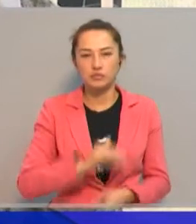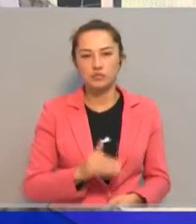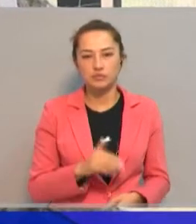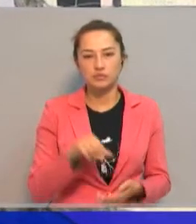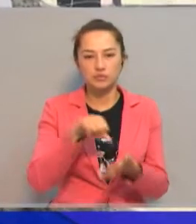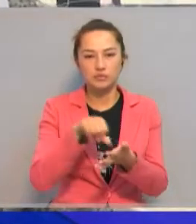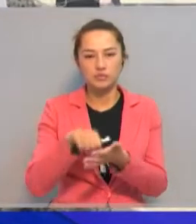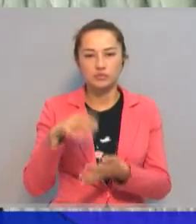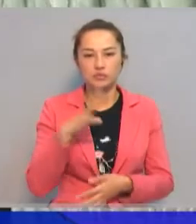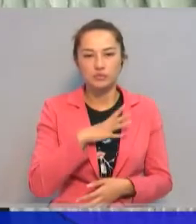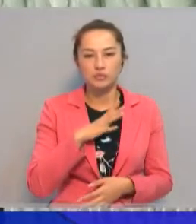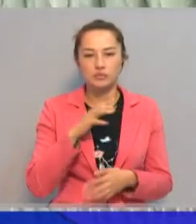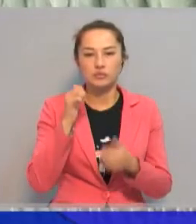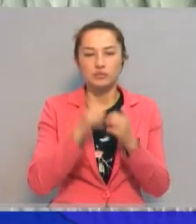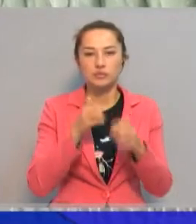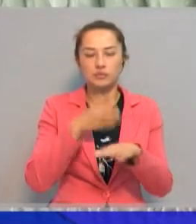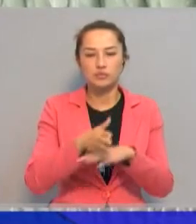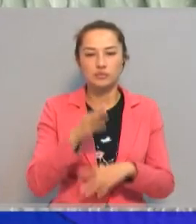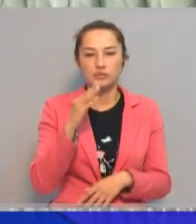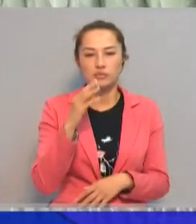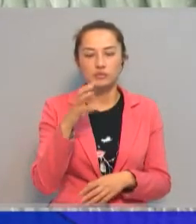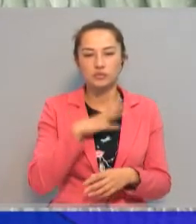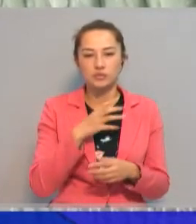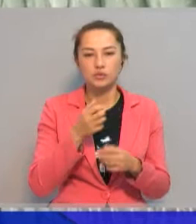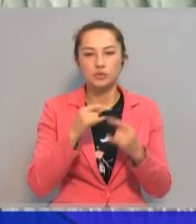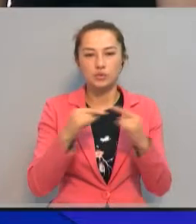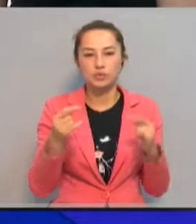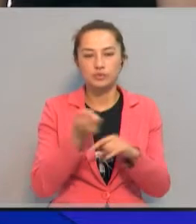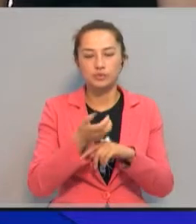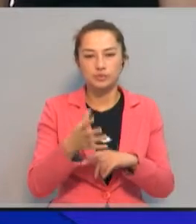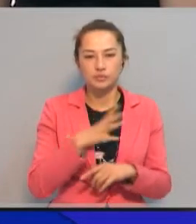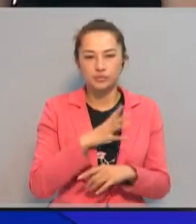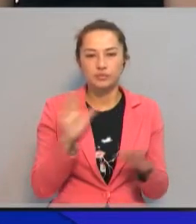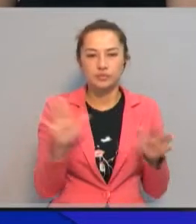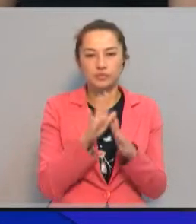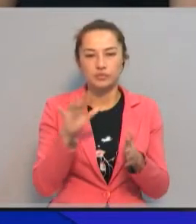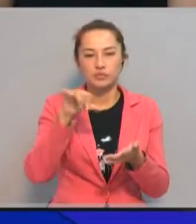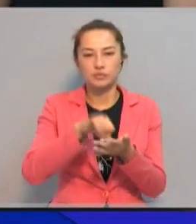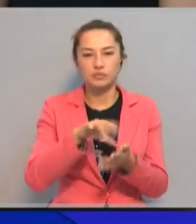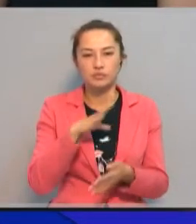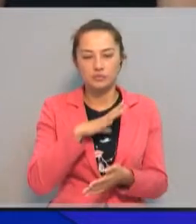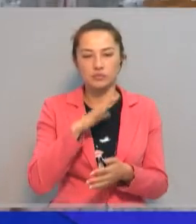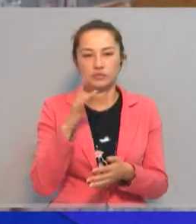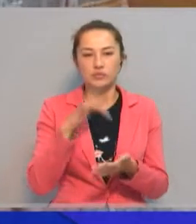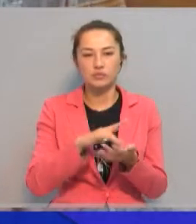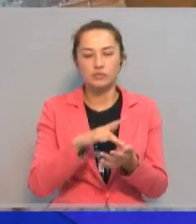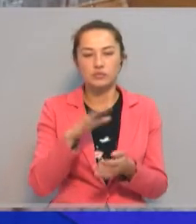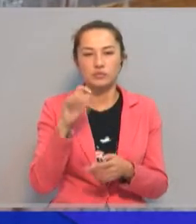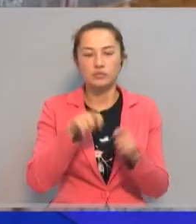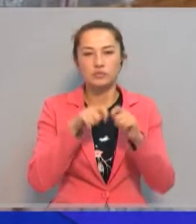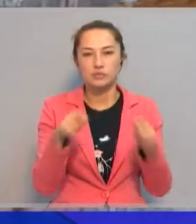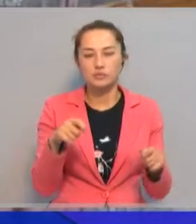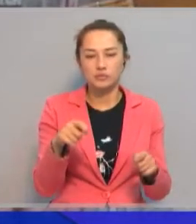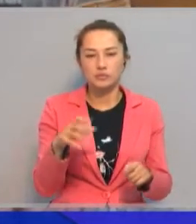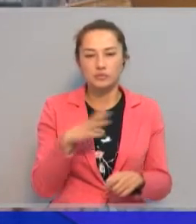өкілдері қатысты. Барлық қонақтарға арналған фуршет дастарханы жайылып, әуезді ән шырқалды. Сауда орталығының қожайындары дүкеннің ашылу